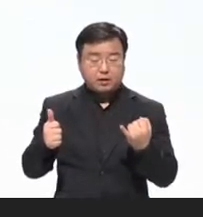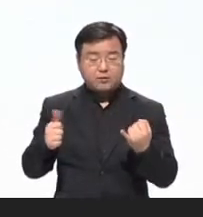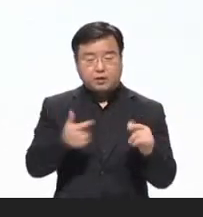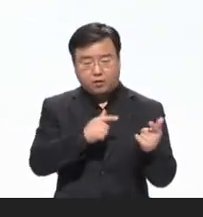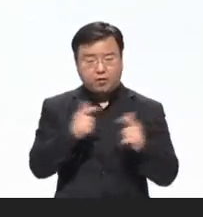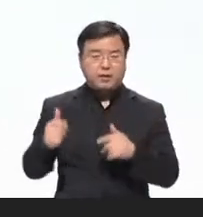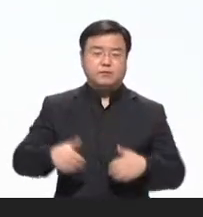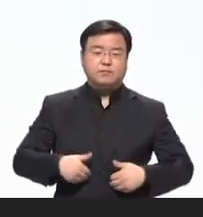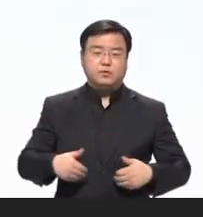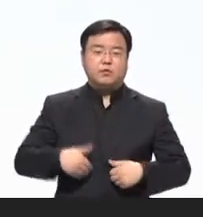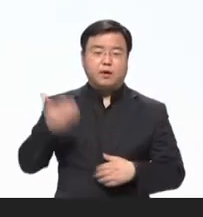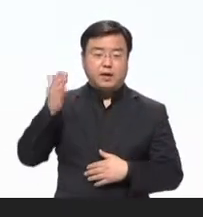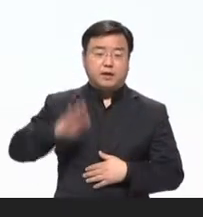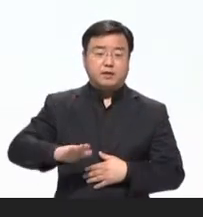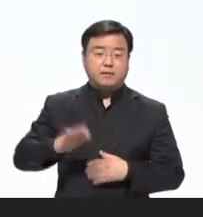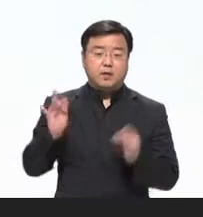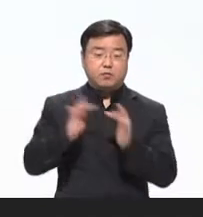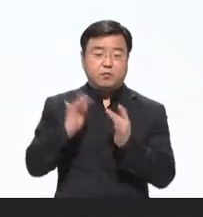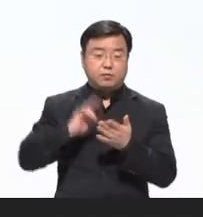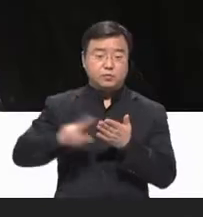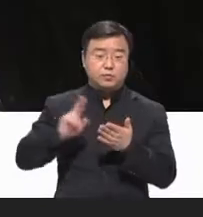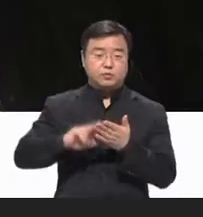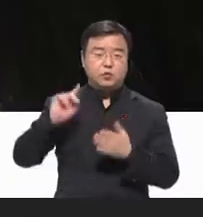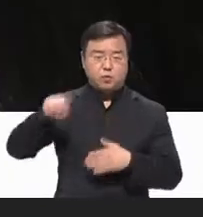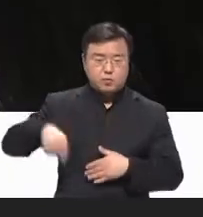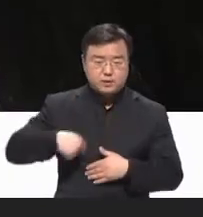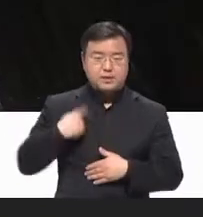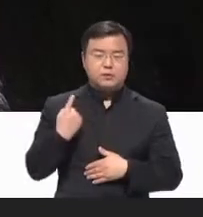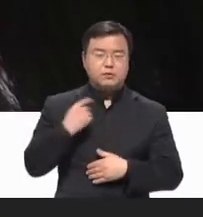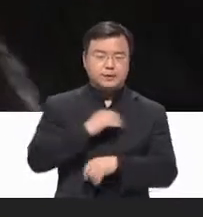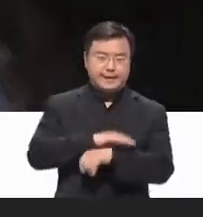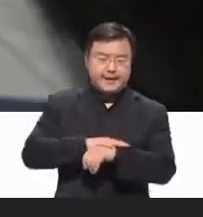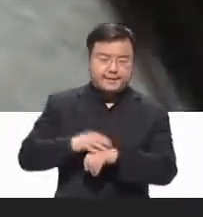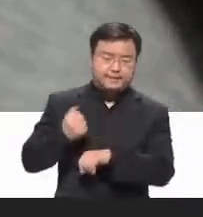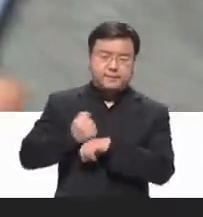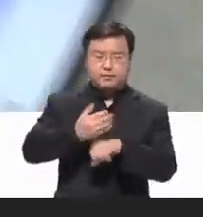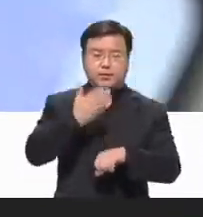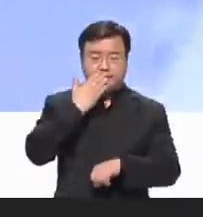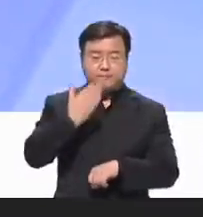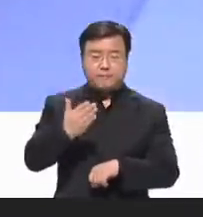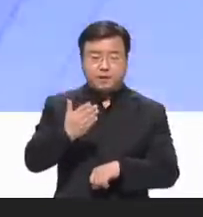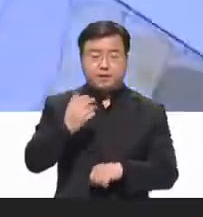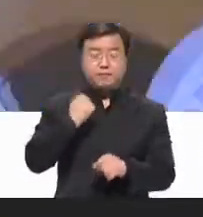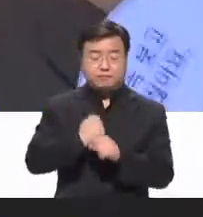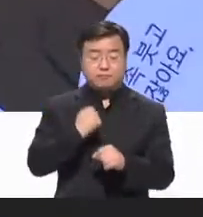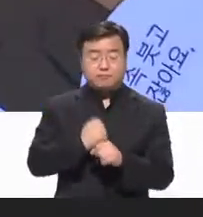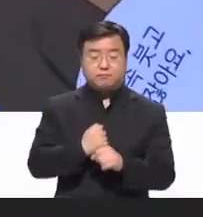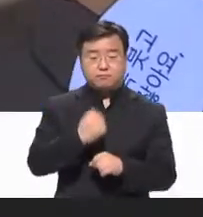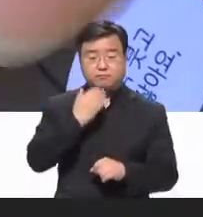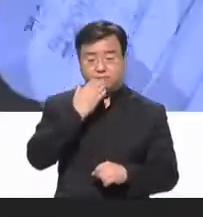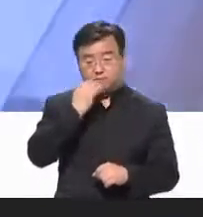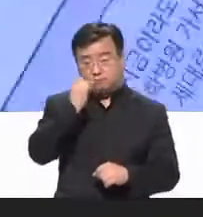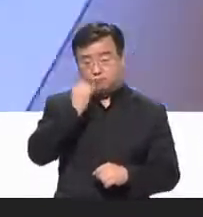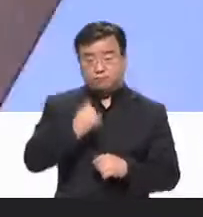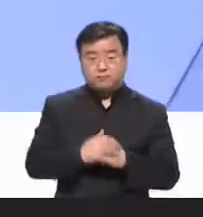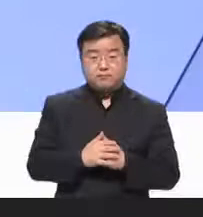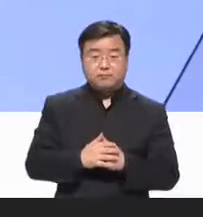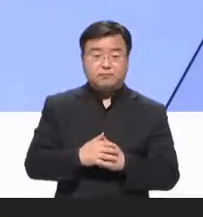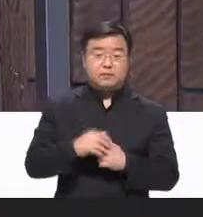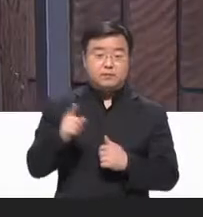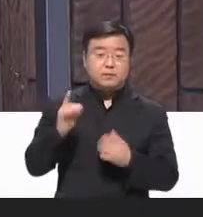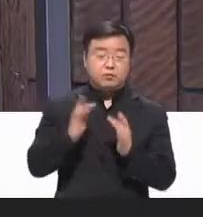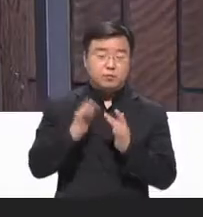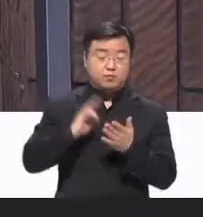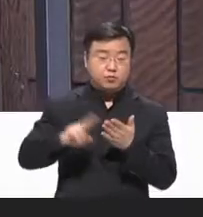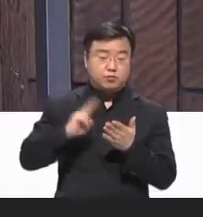시킬 수가 있지만 아래 웹툰은 작가 혼자서도 효과적으로 전달할 수 있는 매체 라는 장점이 있는 것 같습니다 웹툰을 만들어 올리면